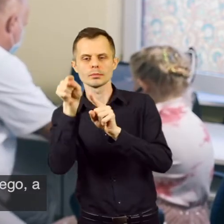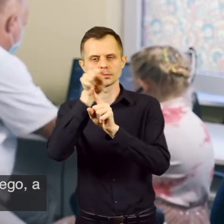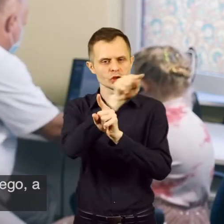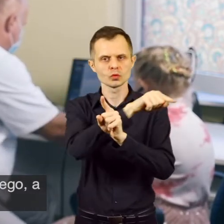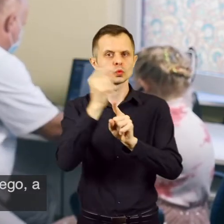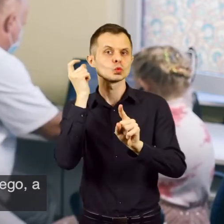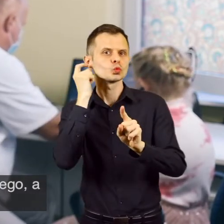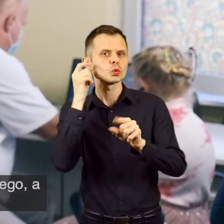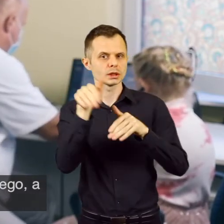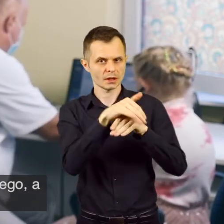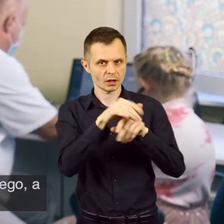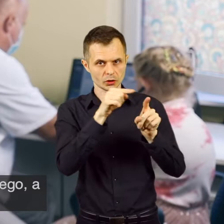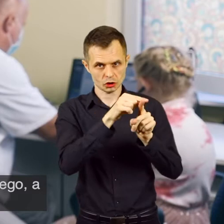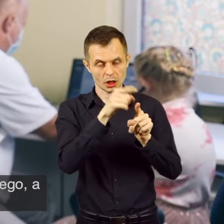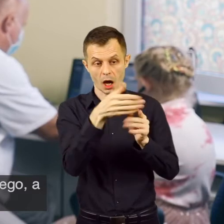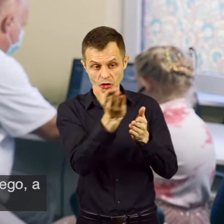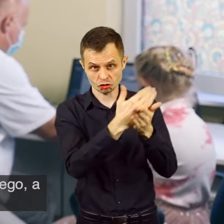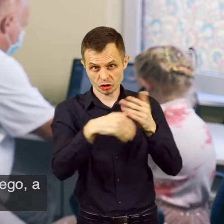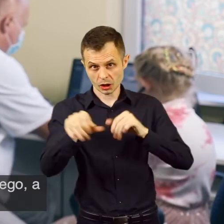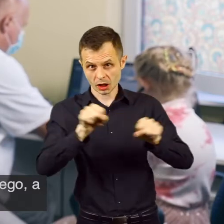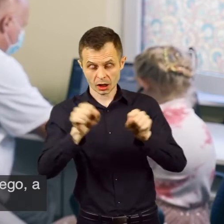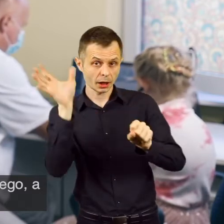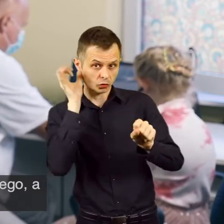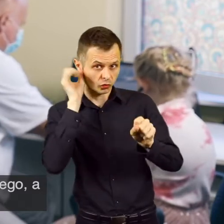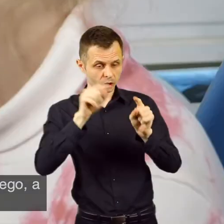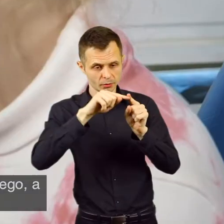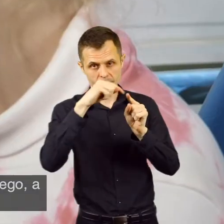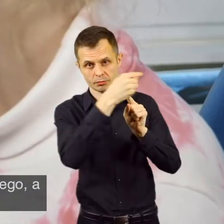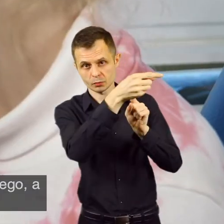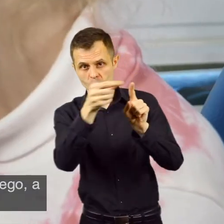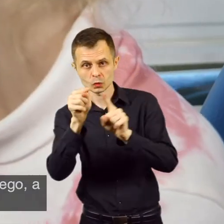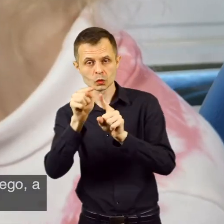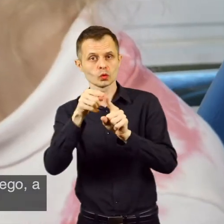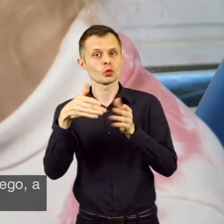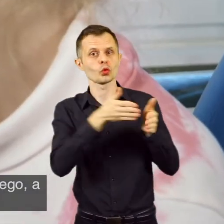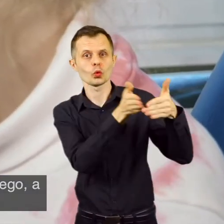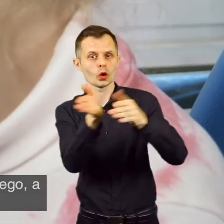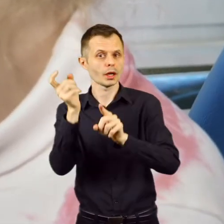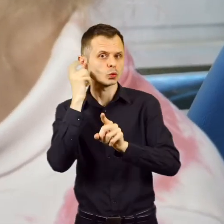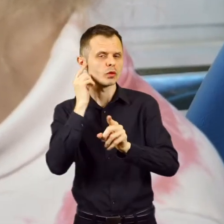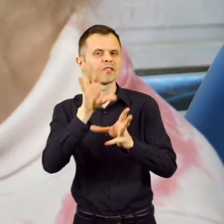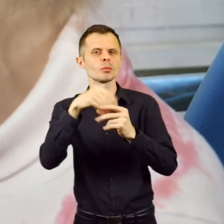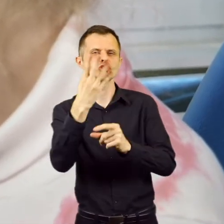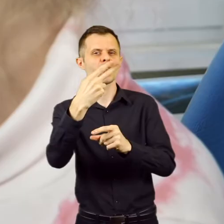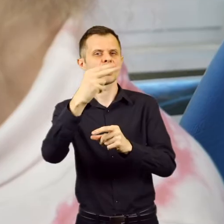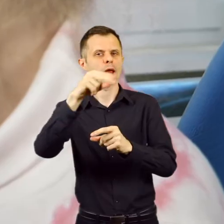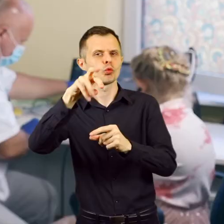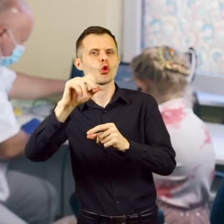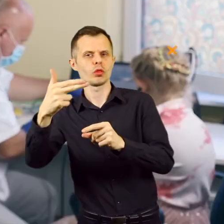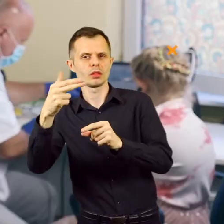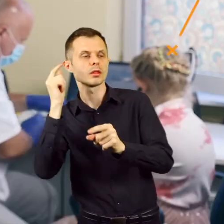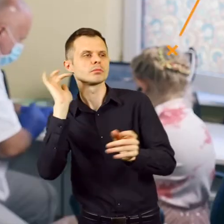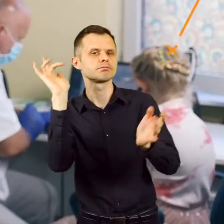zewnątrz, do przewodu słuchowego zewnętrznego, a część jest przewodzona przez drogę słuchową, która jest